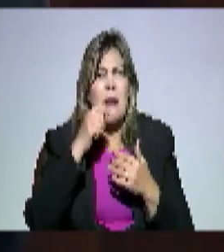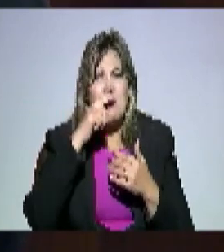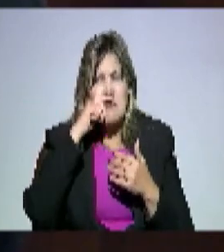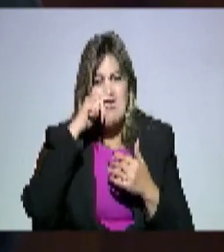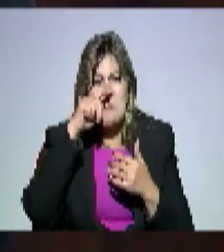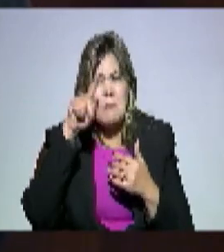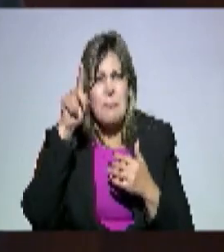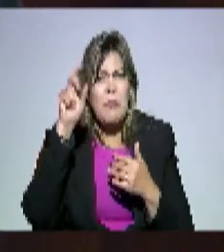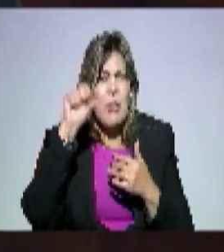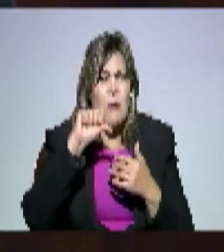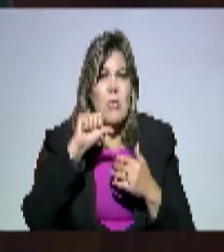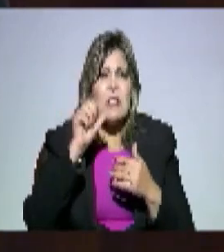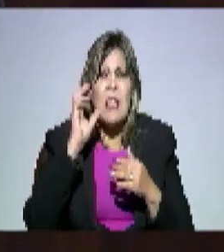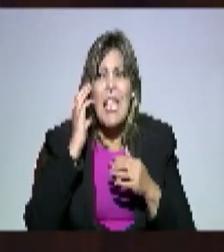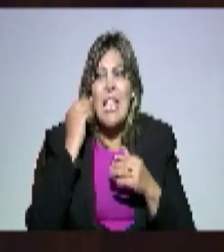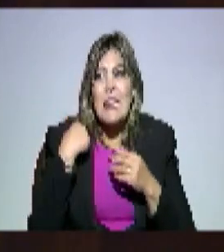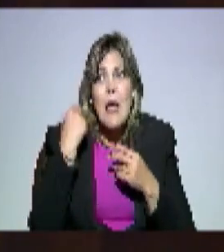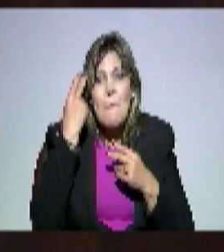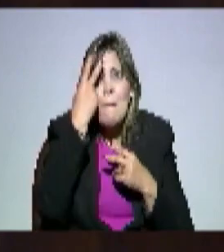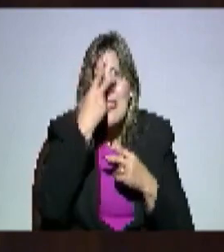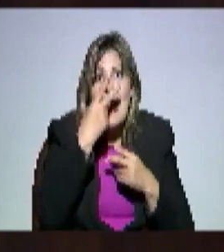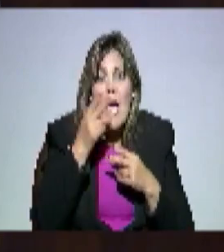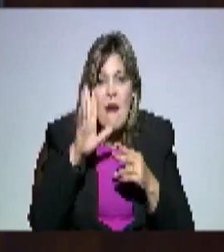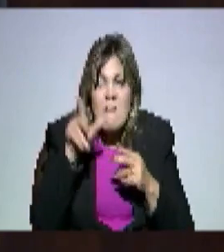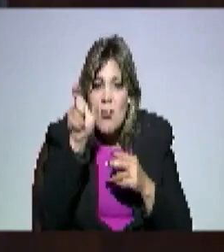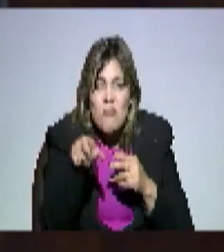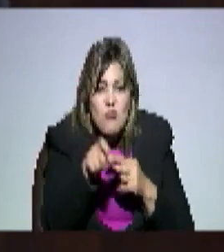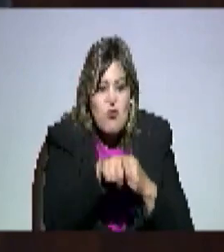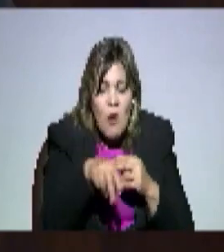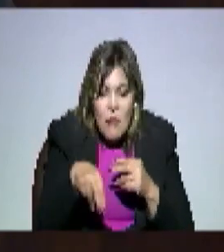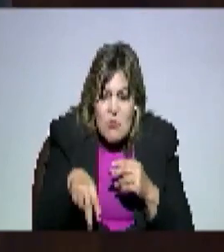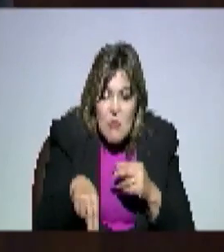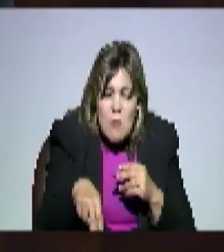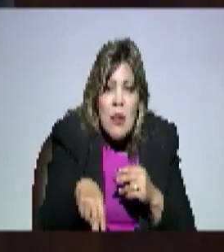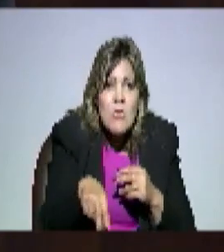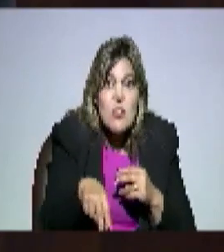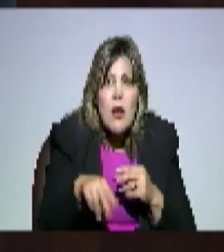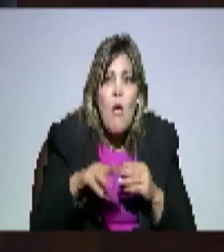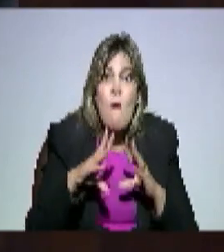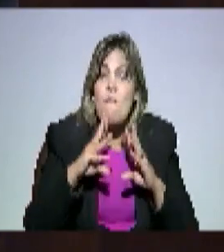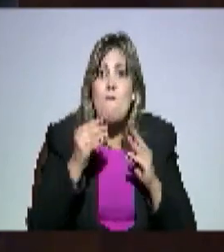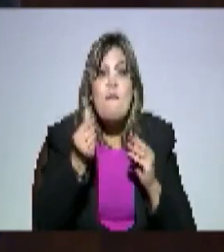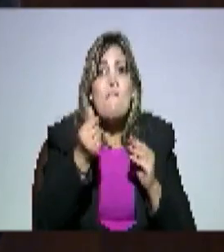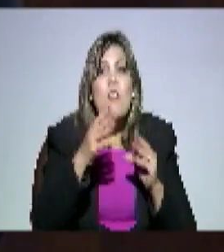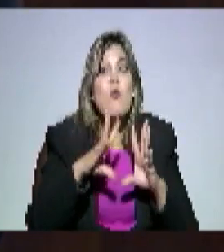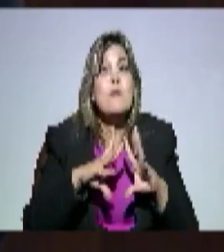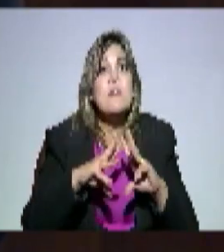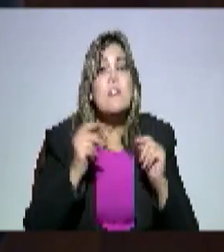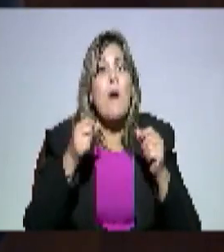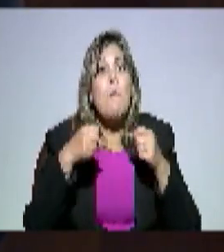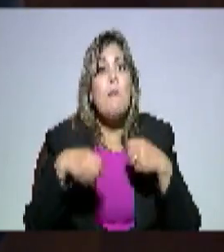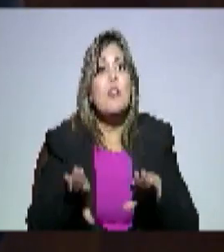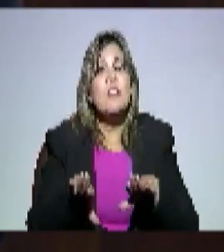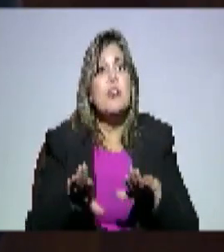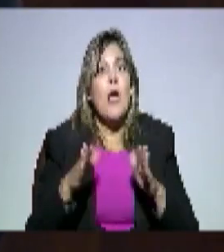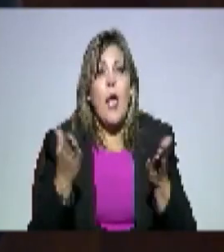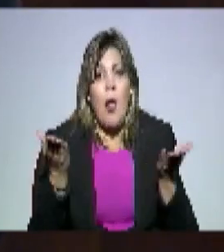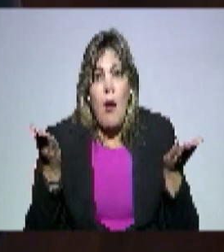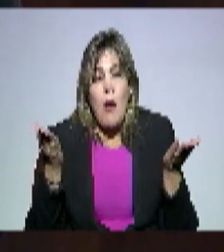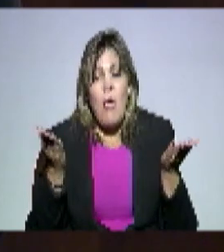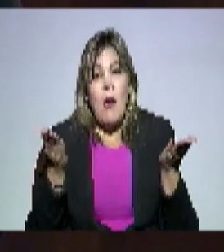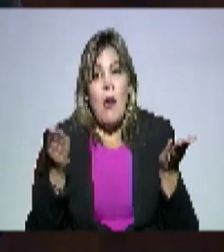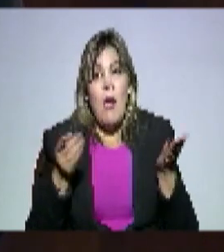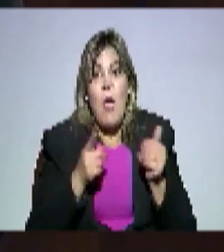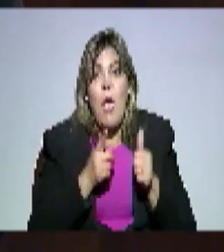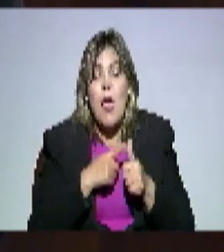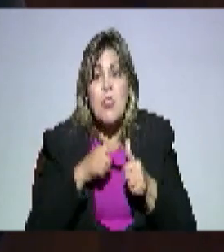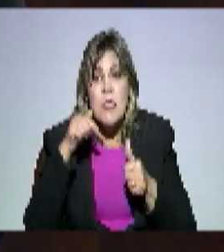حاجه حد مش في الشقه ا فيلس بط يعني من شقتي ا اقرب